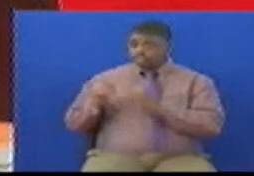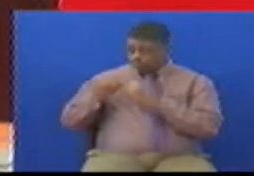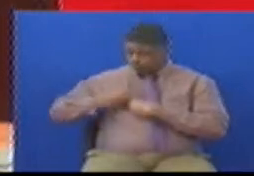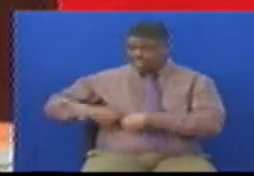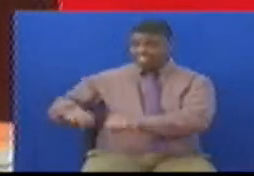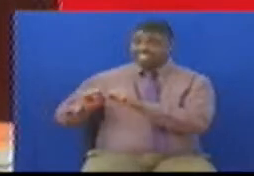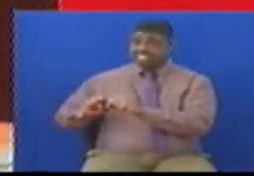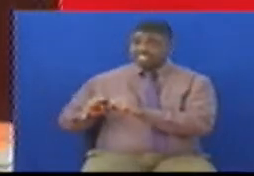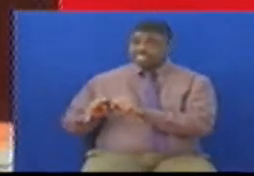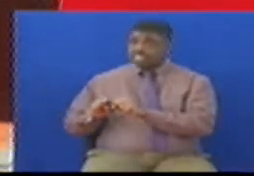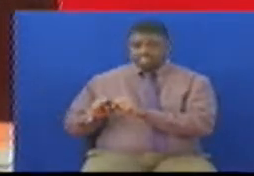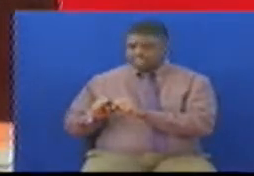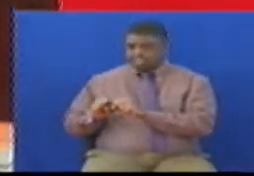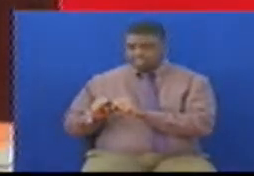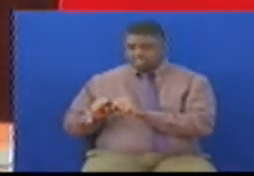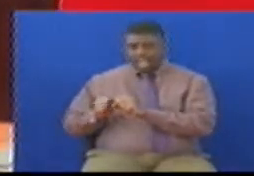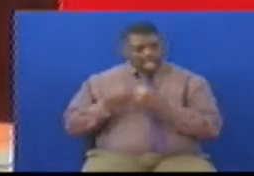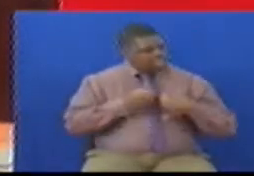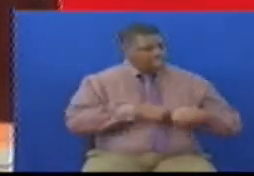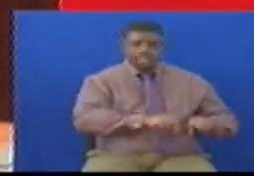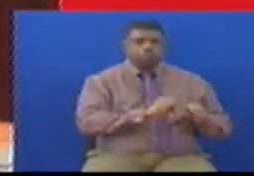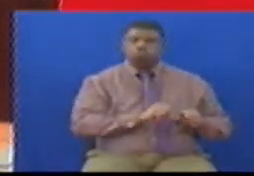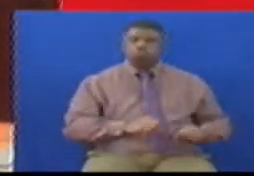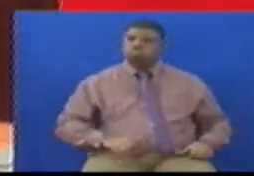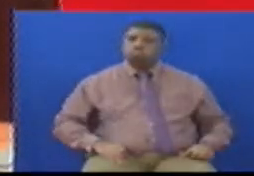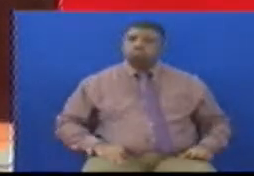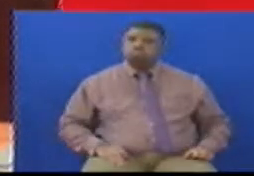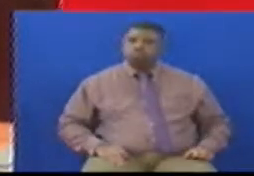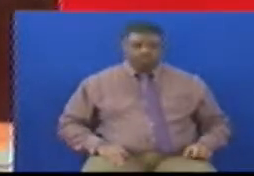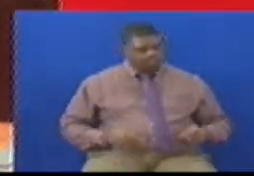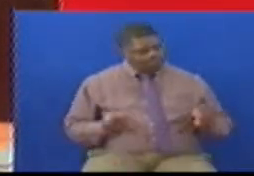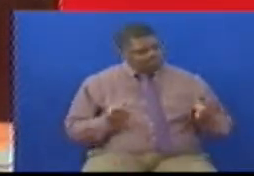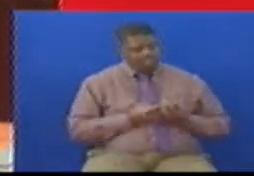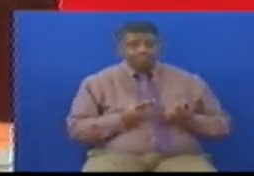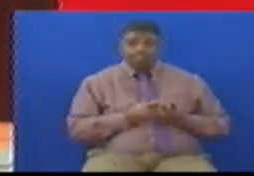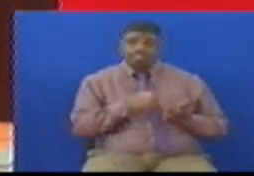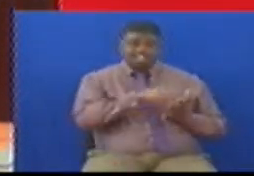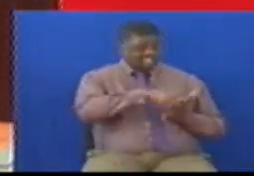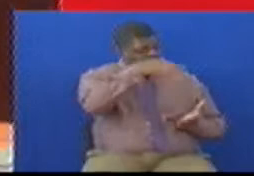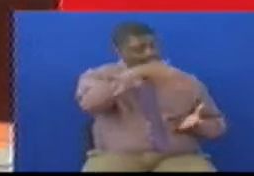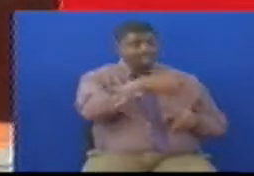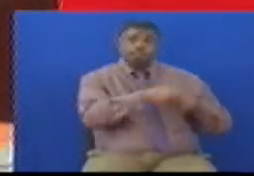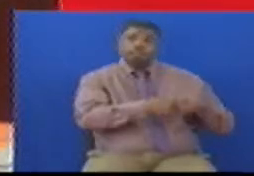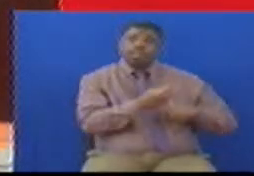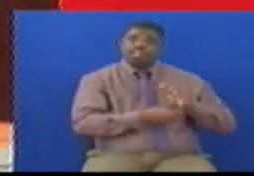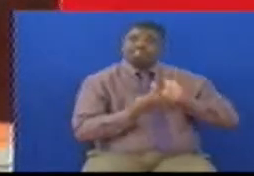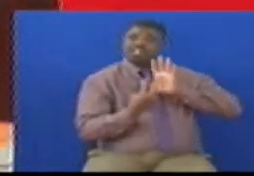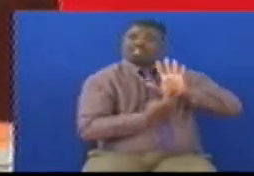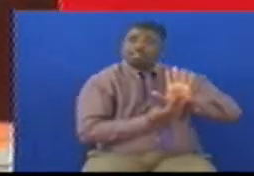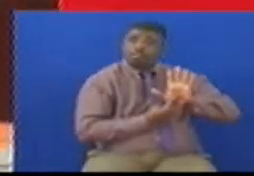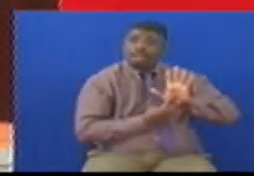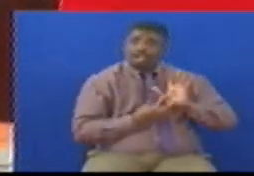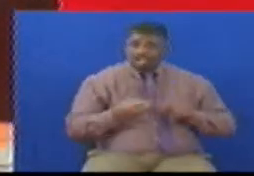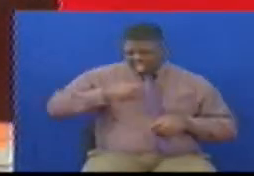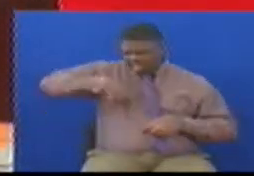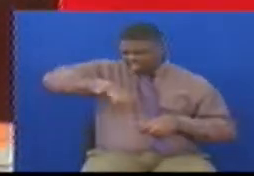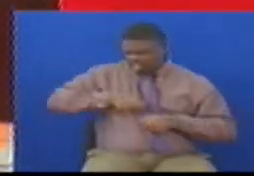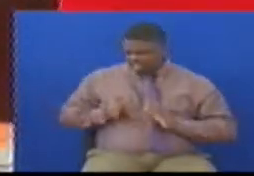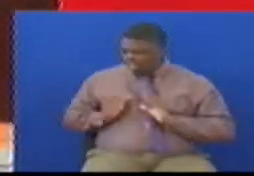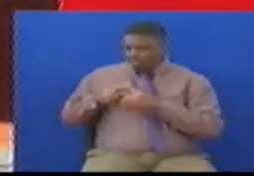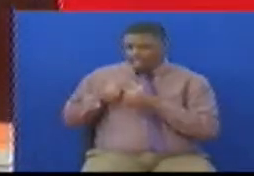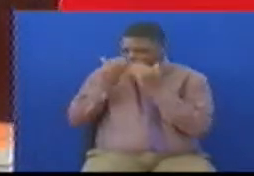taarifa za utekelezaji hazijatekelezwa. Lakini vile vile pia hata thamani ya hii miradi 7 sisi kama kamati hatukuweza